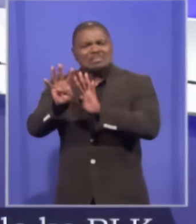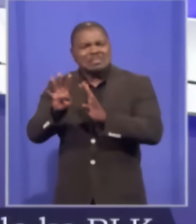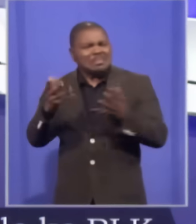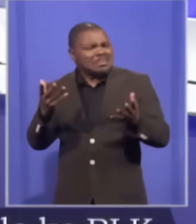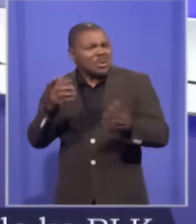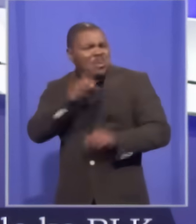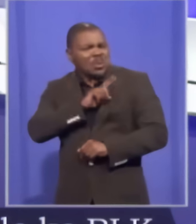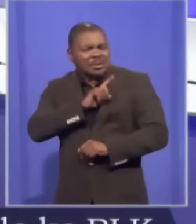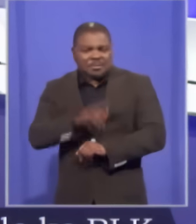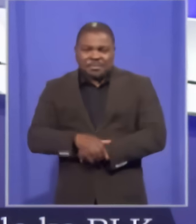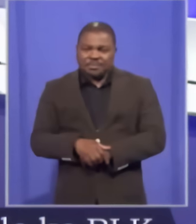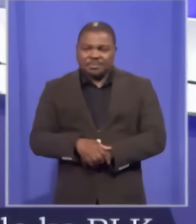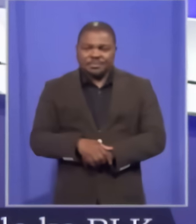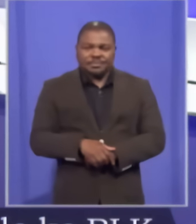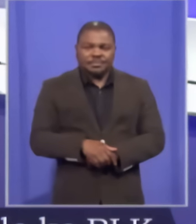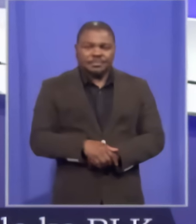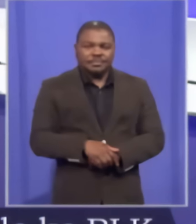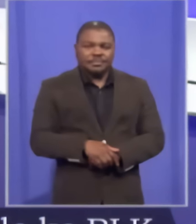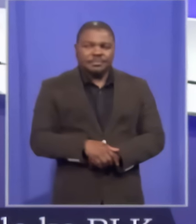go le bjalo